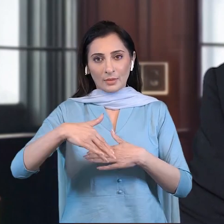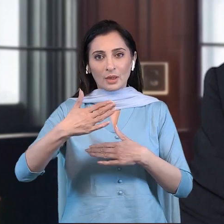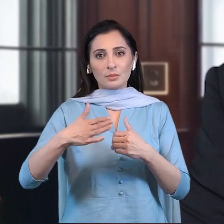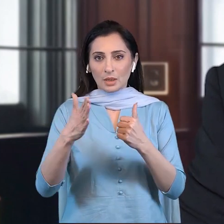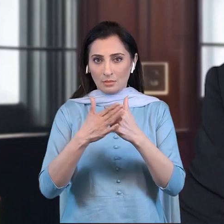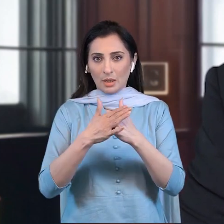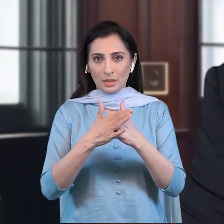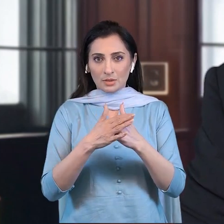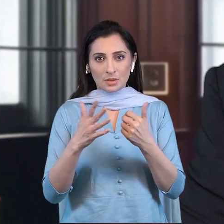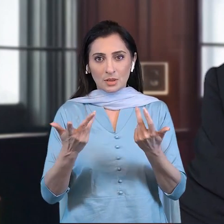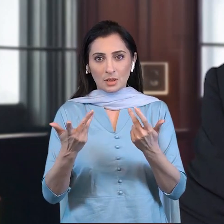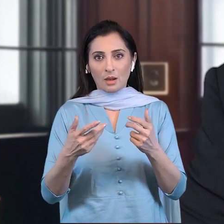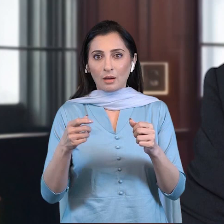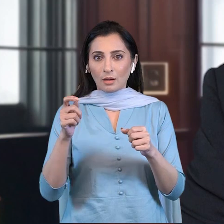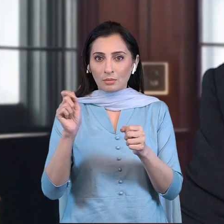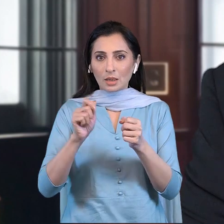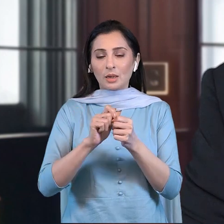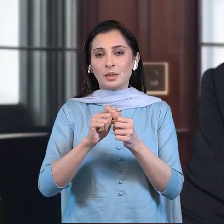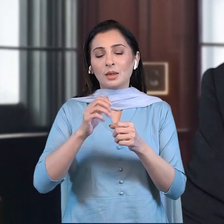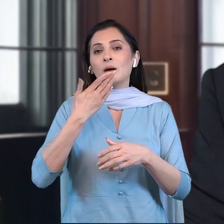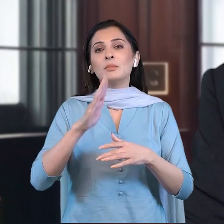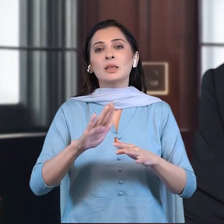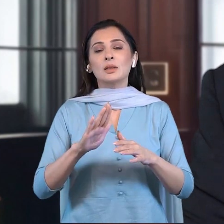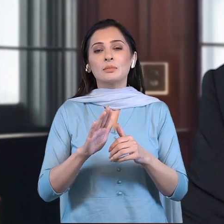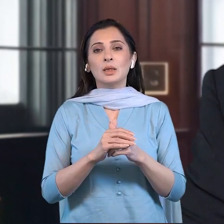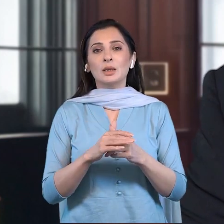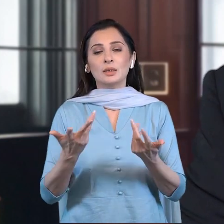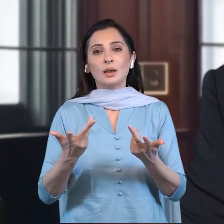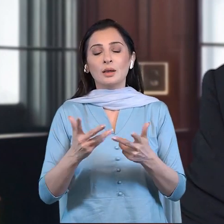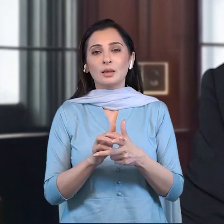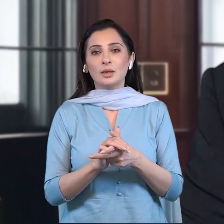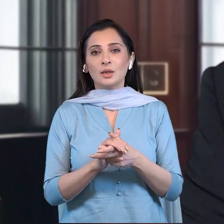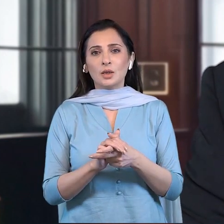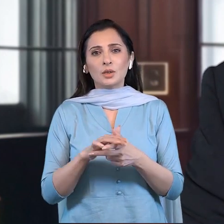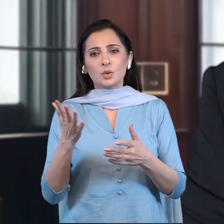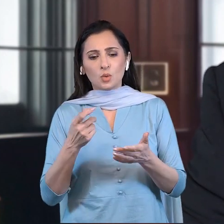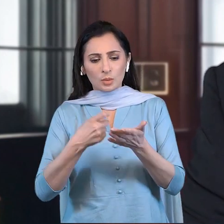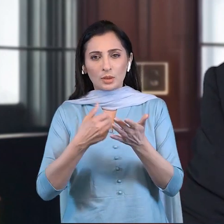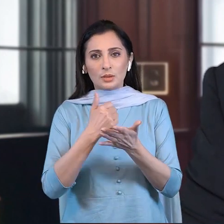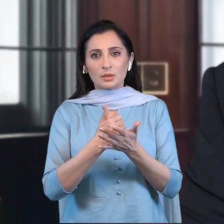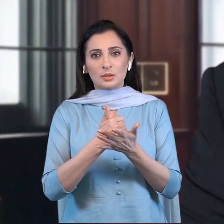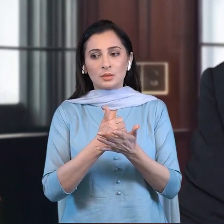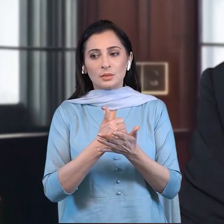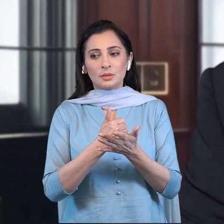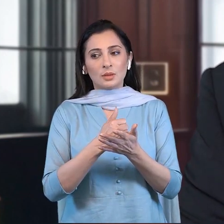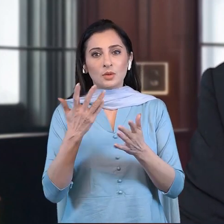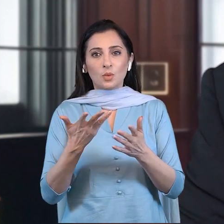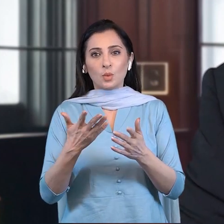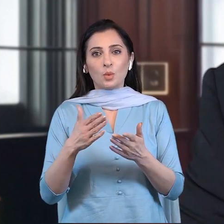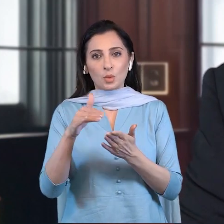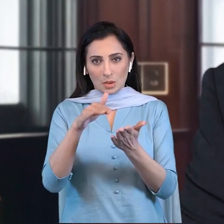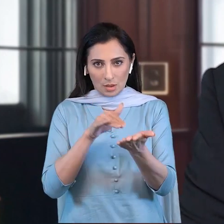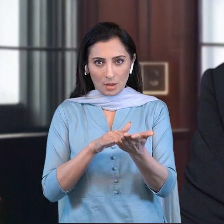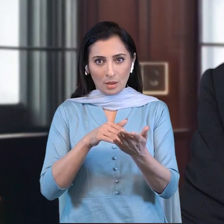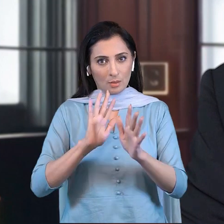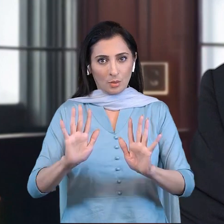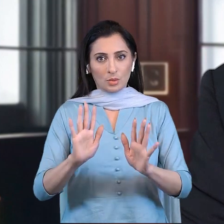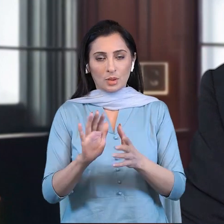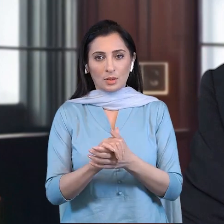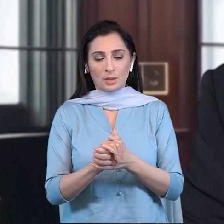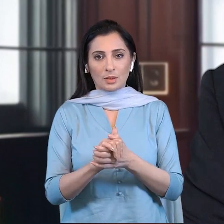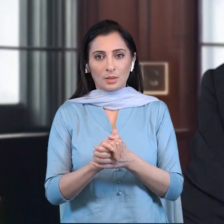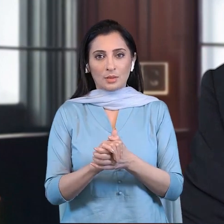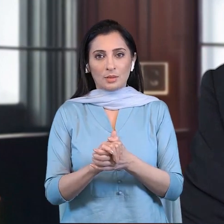کو جو رجسٹریشن کرنا ہوگا وہ تھرو نکاح نامہ ہوتا ہے۔ انفارچونیٹلی نکاح نامہ کے اتنے کلازز